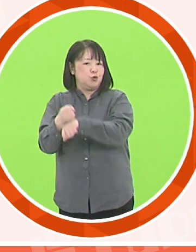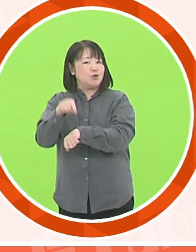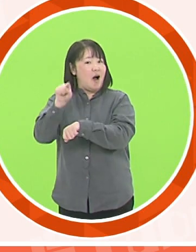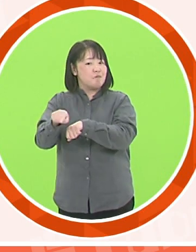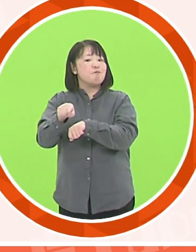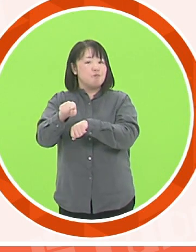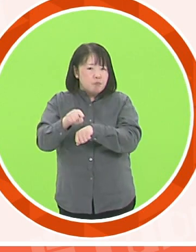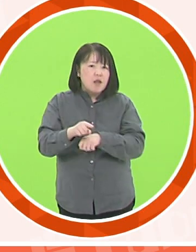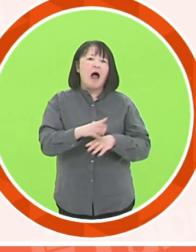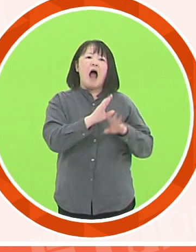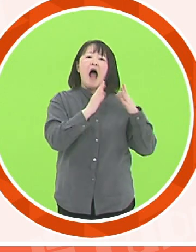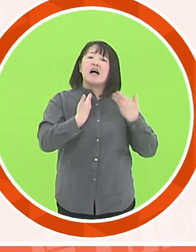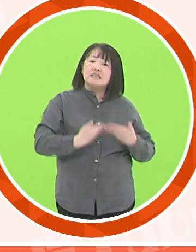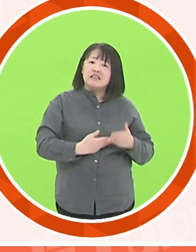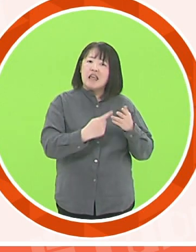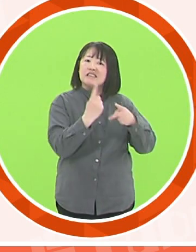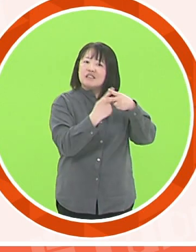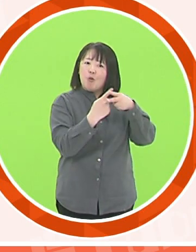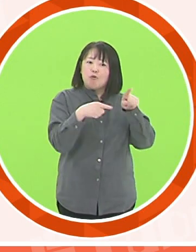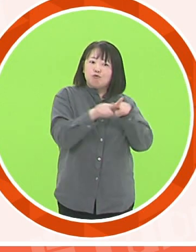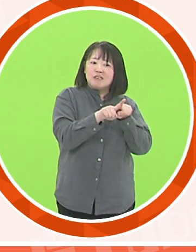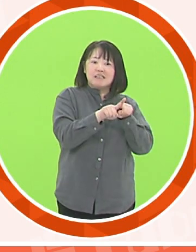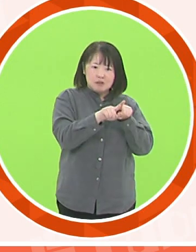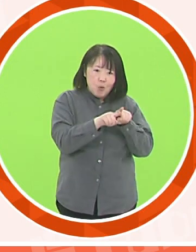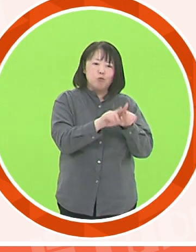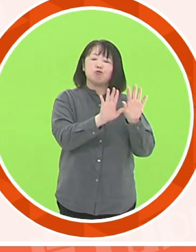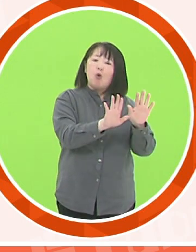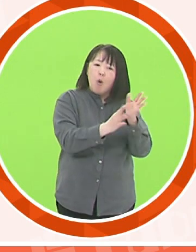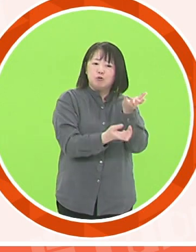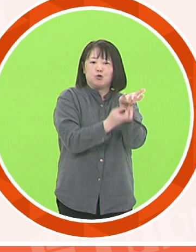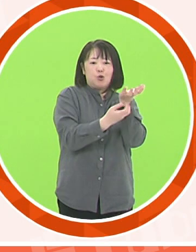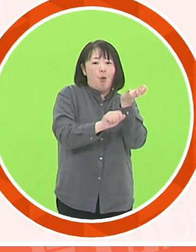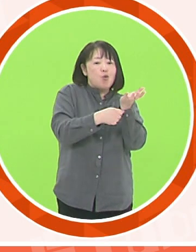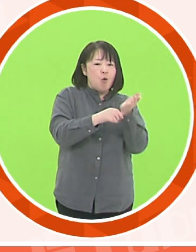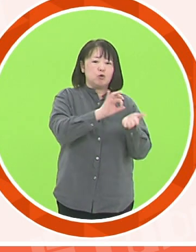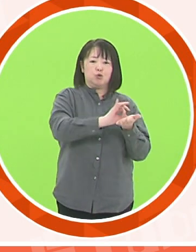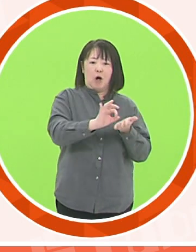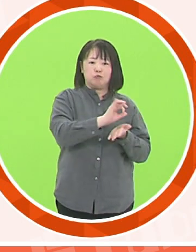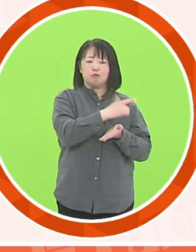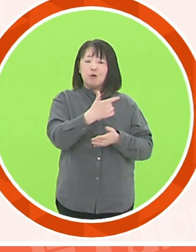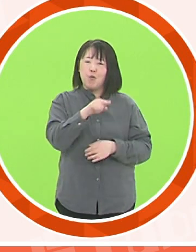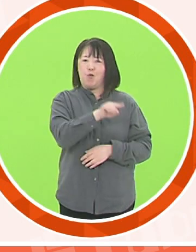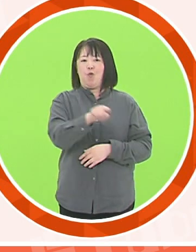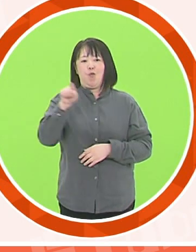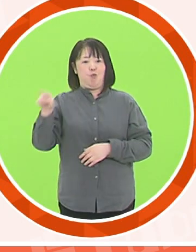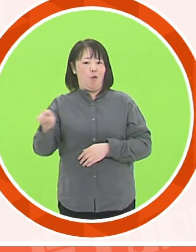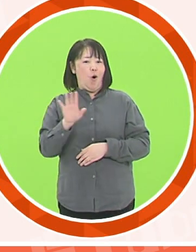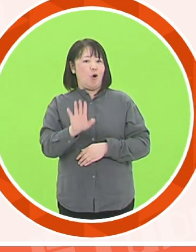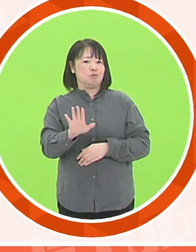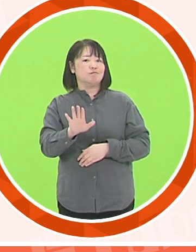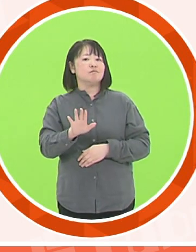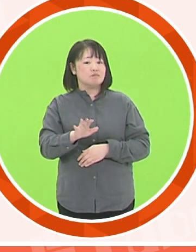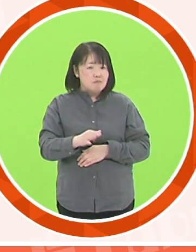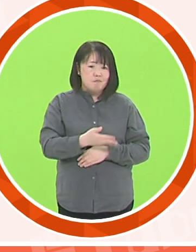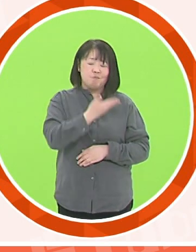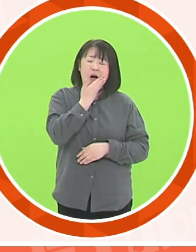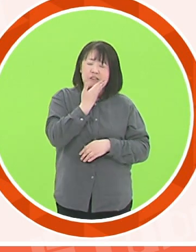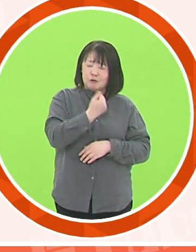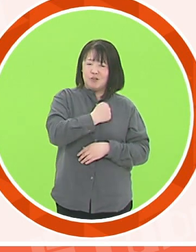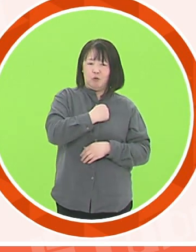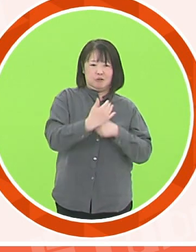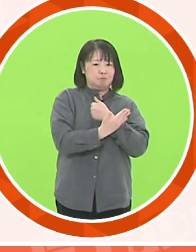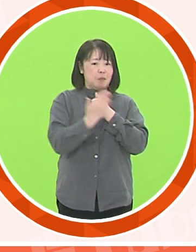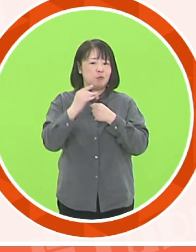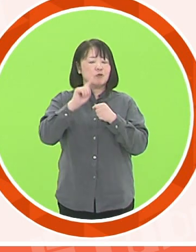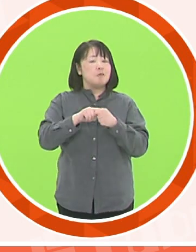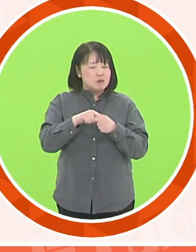加えて、ストーブやコンロなどは安全装置のついた機器を使用するといった6つの対策があります。大切な